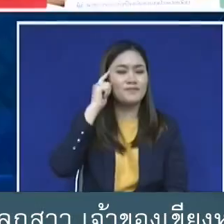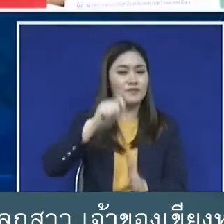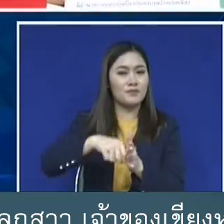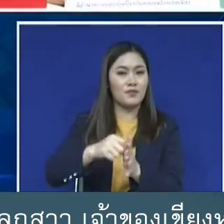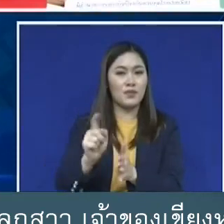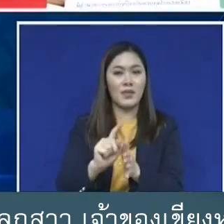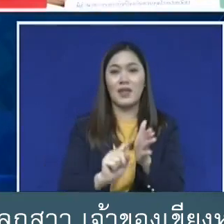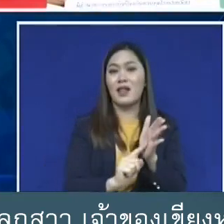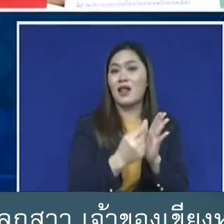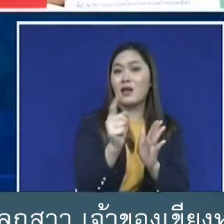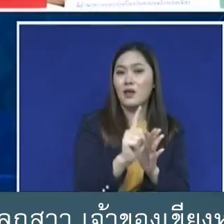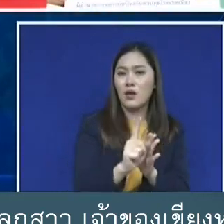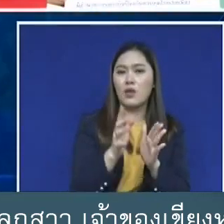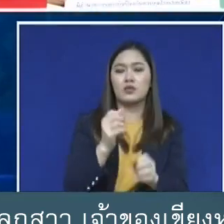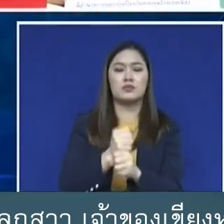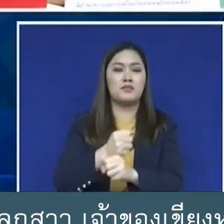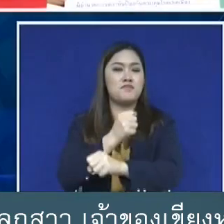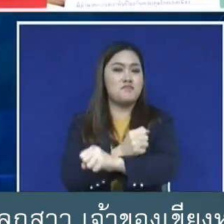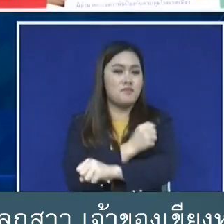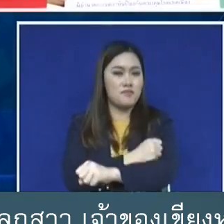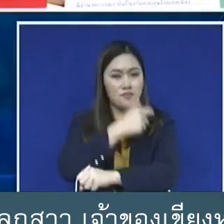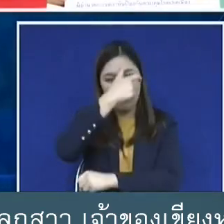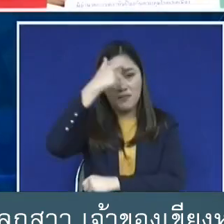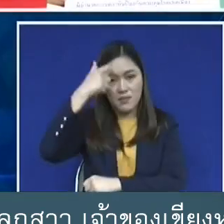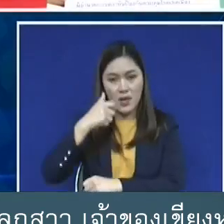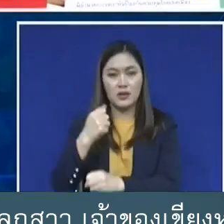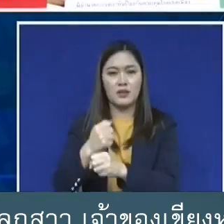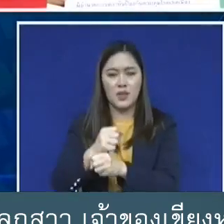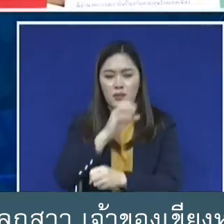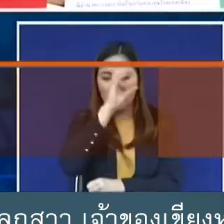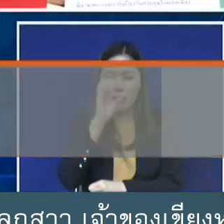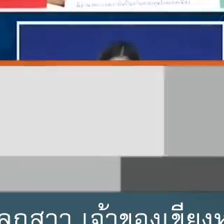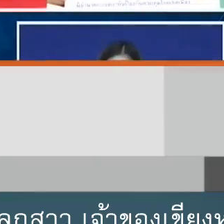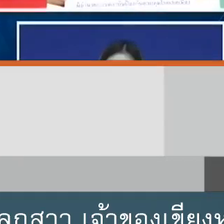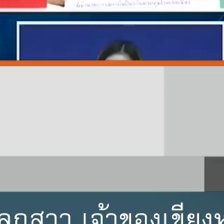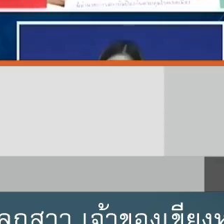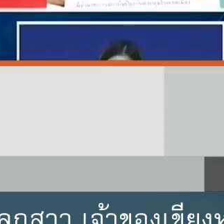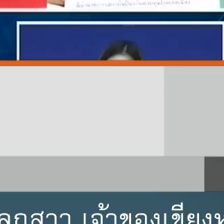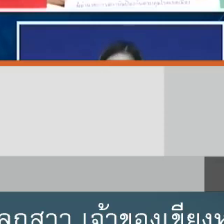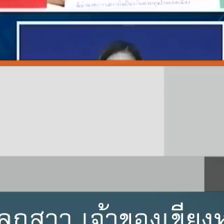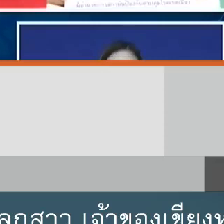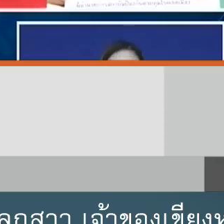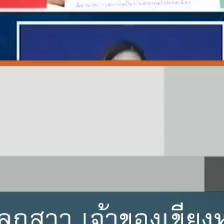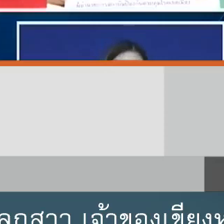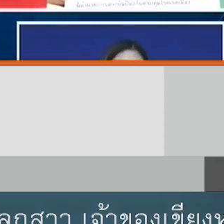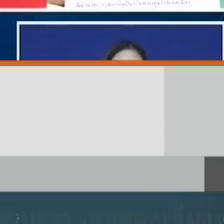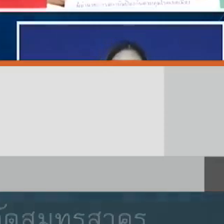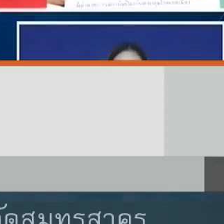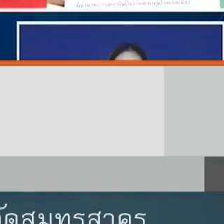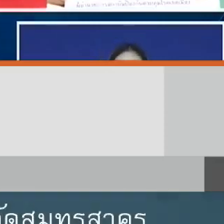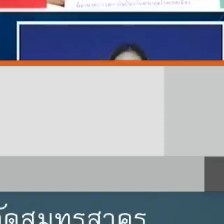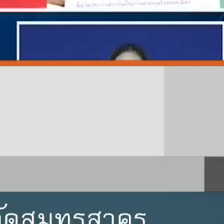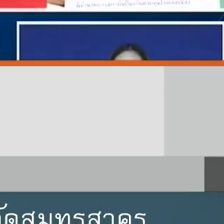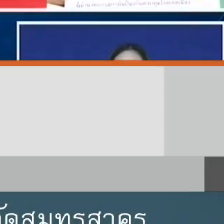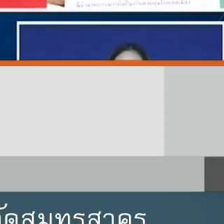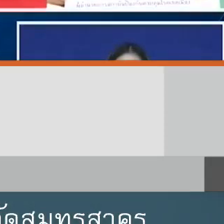ก็น่าจะมีจุดเริ่มต้นนะครับมาจากได้งานพม่านะครับผมนะฮะเนื่องจากการค้นหาหรือการตรวจเชิงรุกพบว่าในการติดเชื้อมากกว่า